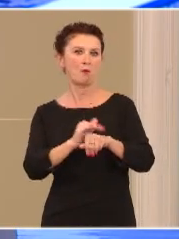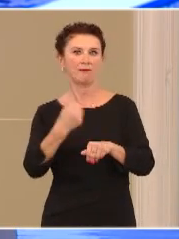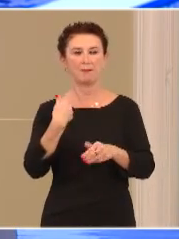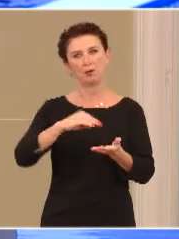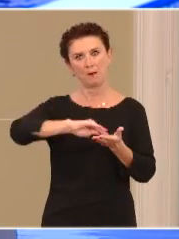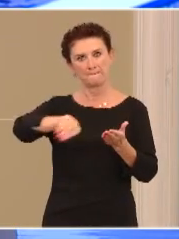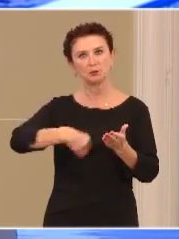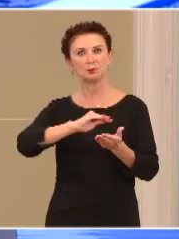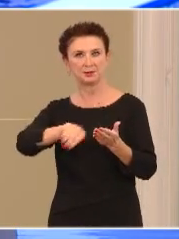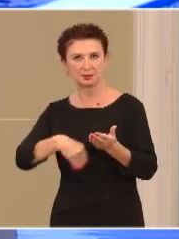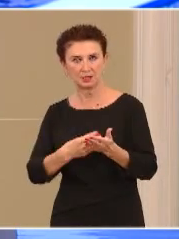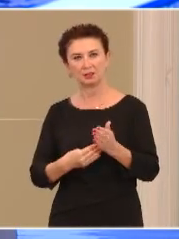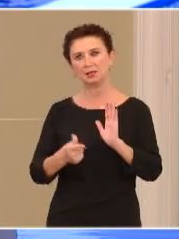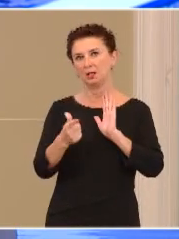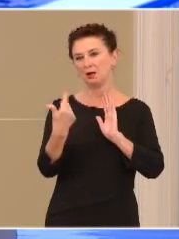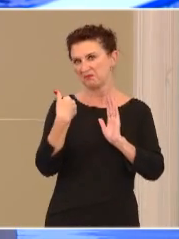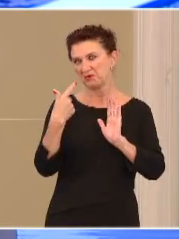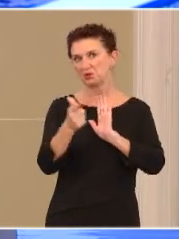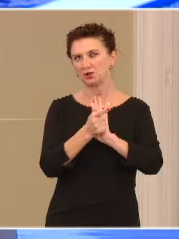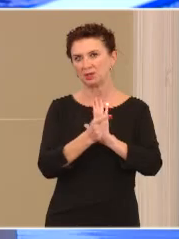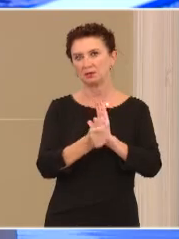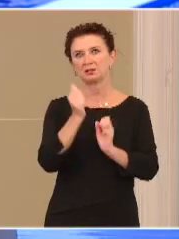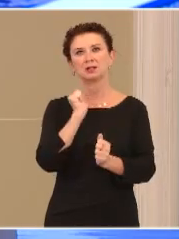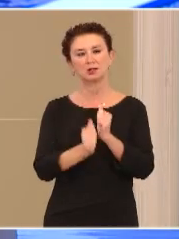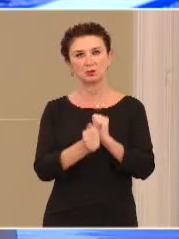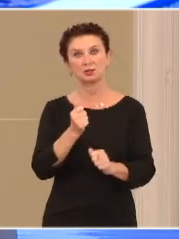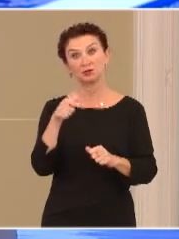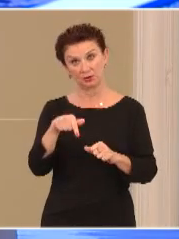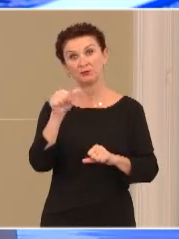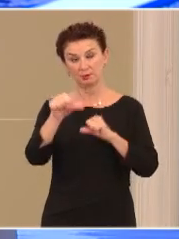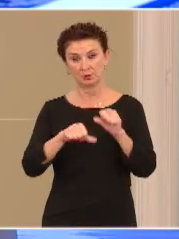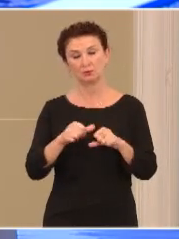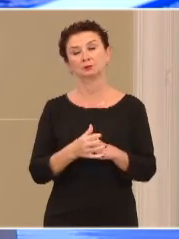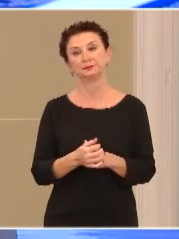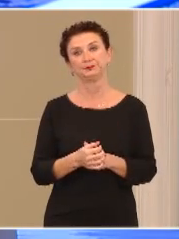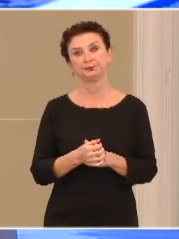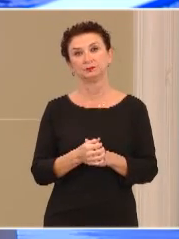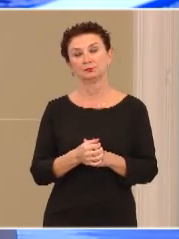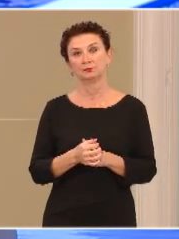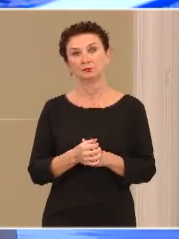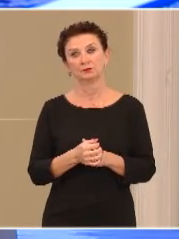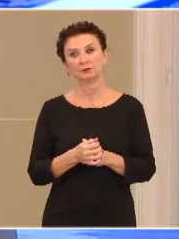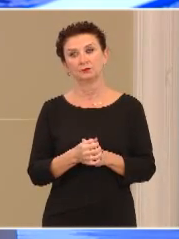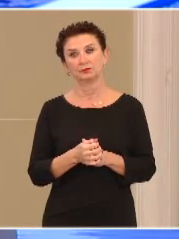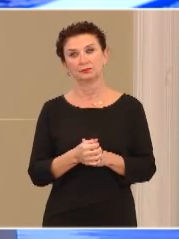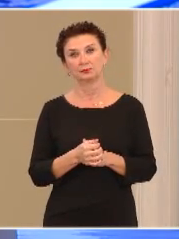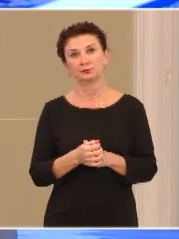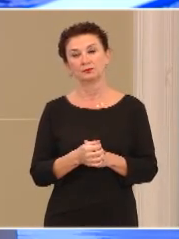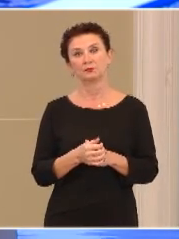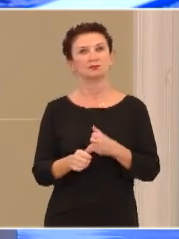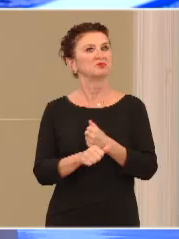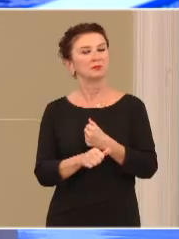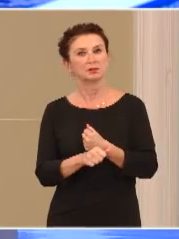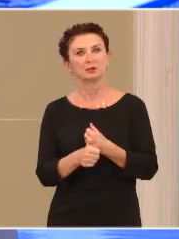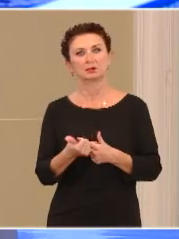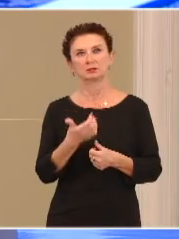stroną społeczną 17 stycznia tego roku. Formalnie polega ona na